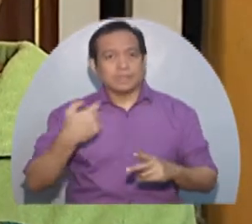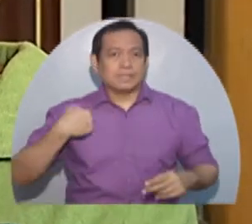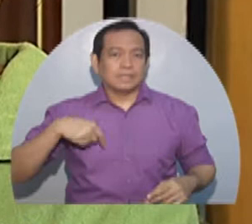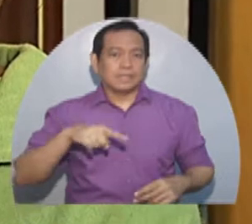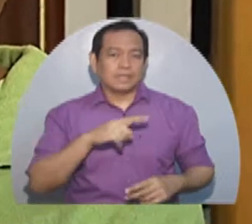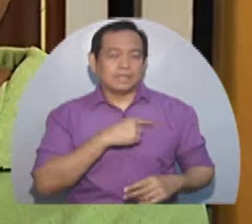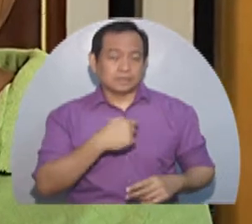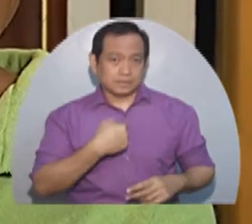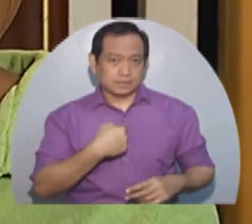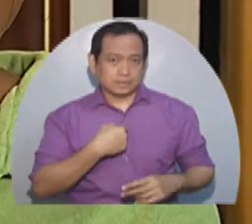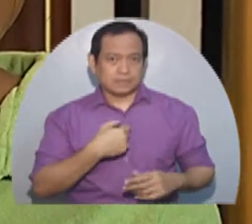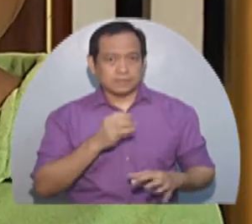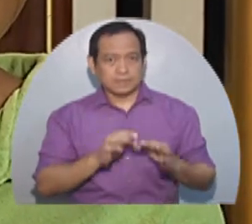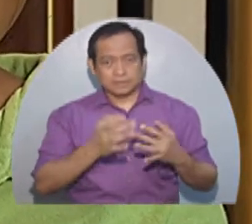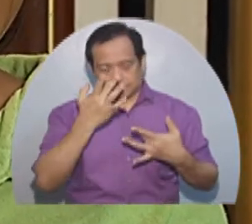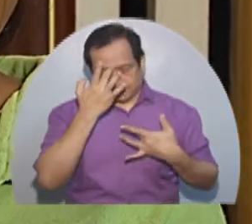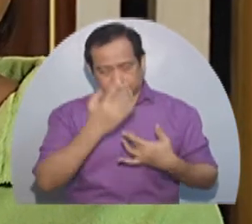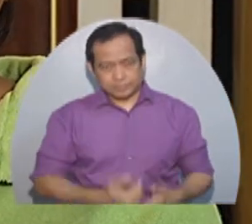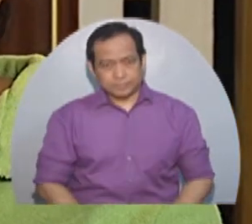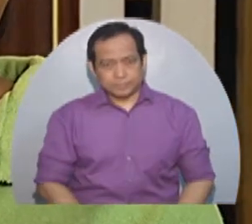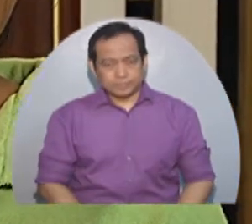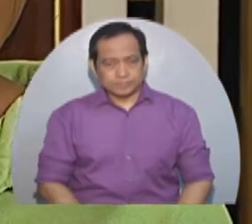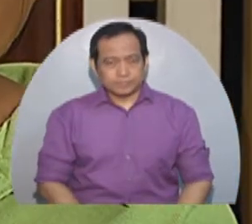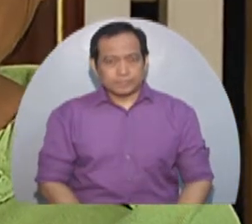mag-aasikaso sa amin, sa akin.